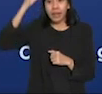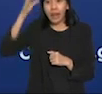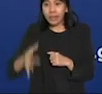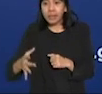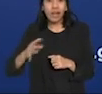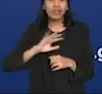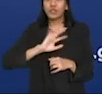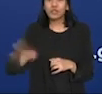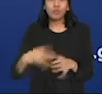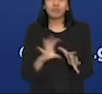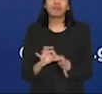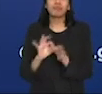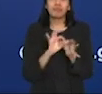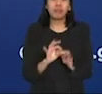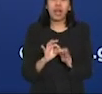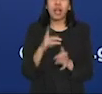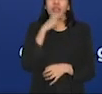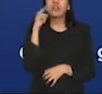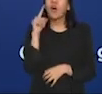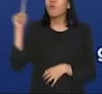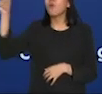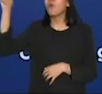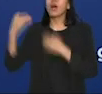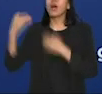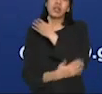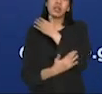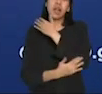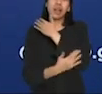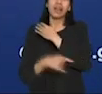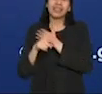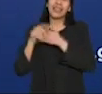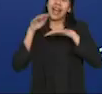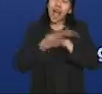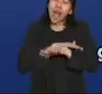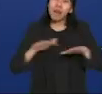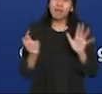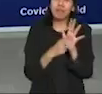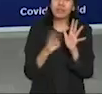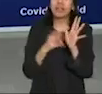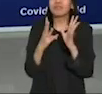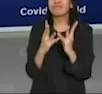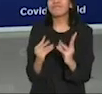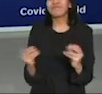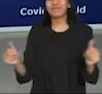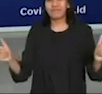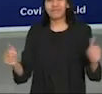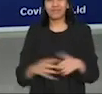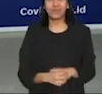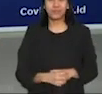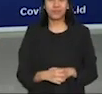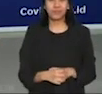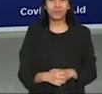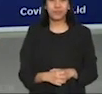baik Insyaallah negara ini pun juga akan bisa menyelesaikan masalah ini dengan baik juga karena itu Mari kita